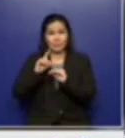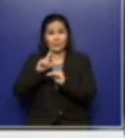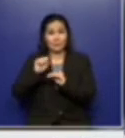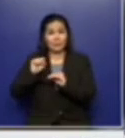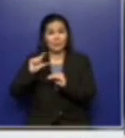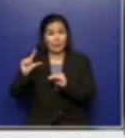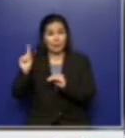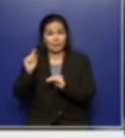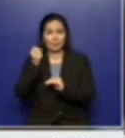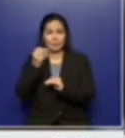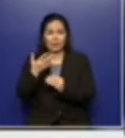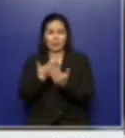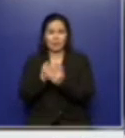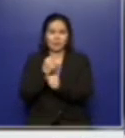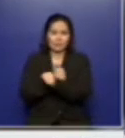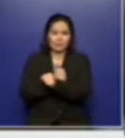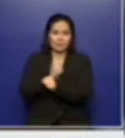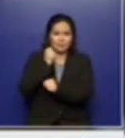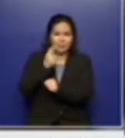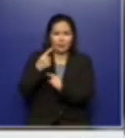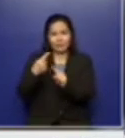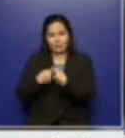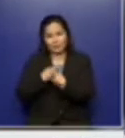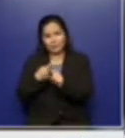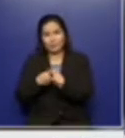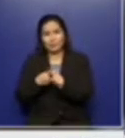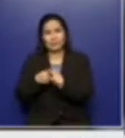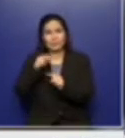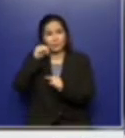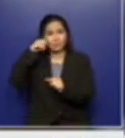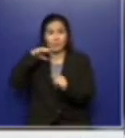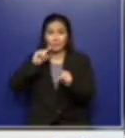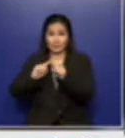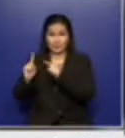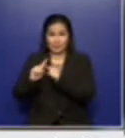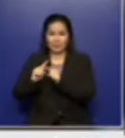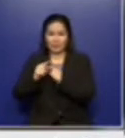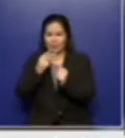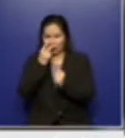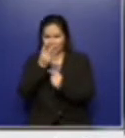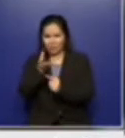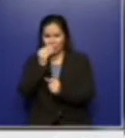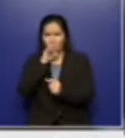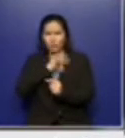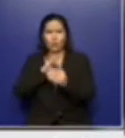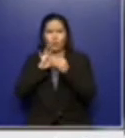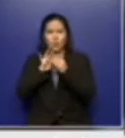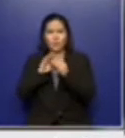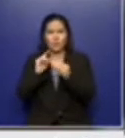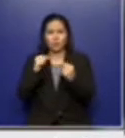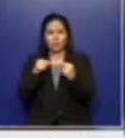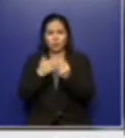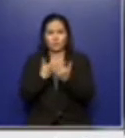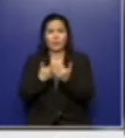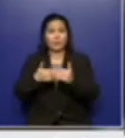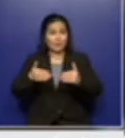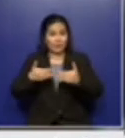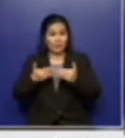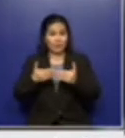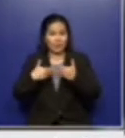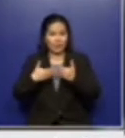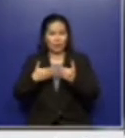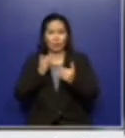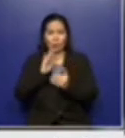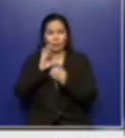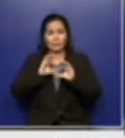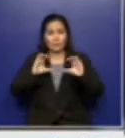ใหญ่แล้วก็ที่น่าเป็นห่วงก็คือการประเมินรายรับปี64ที่ตั้งไว้ 2.67